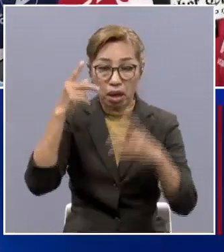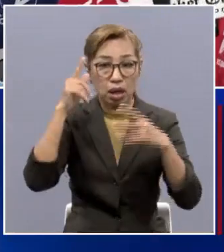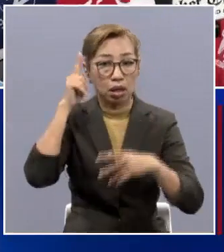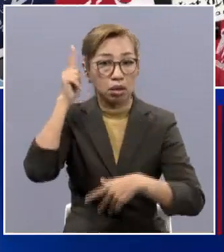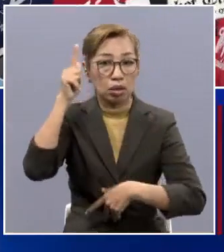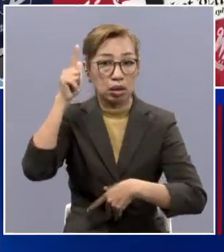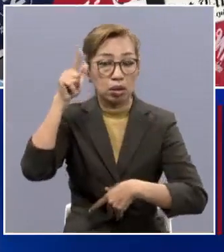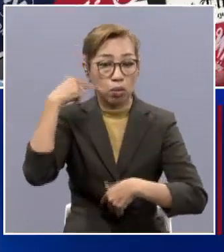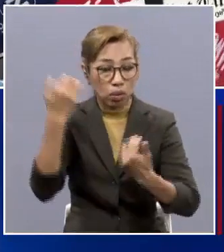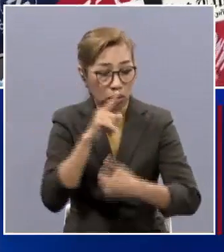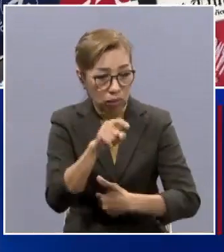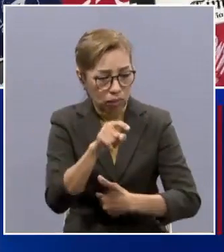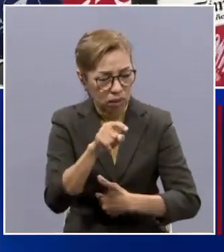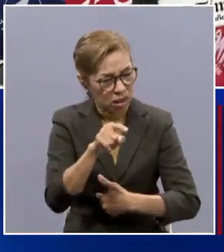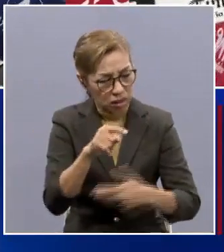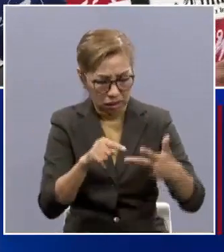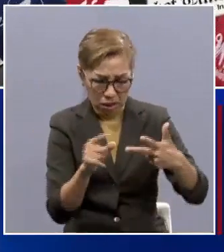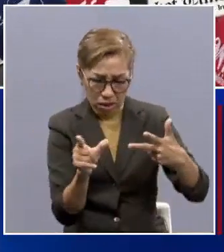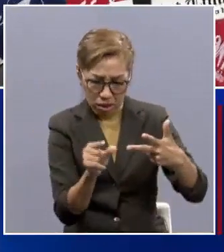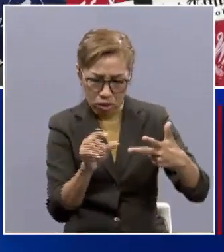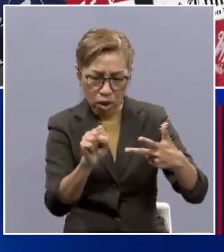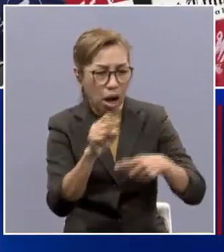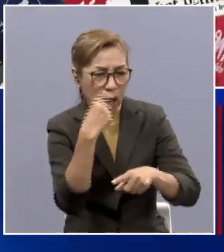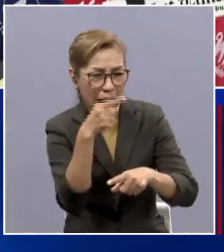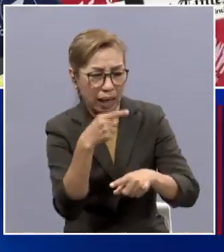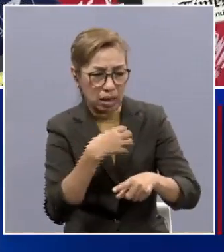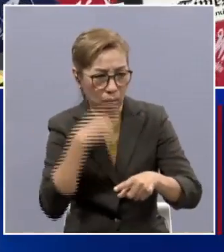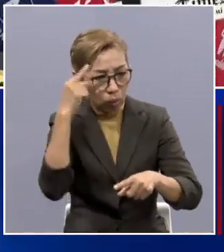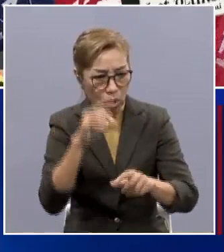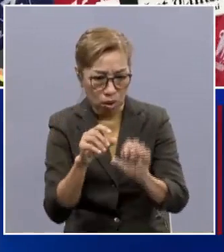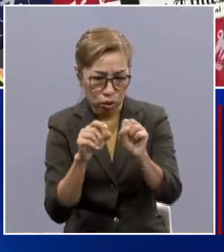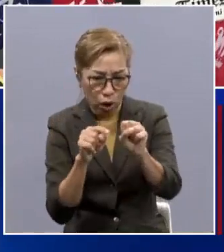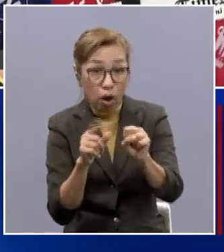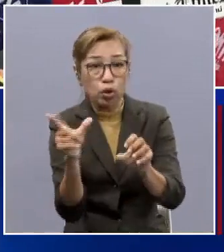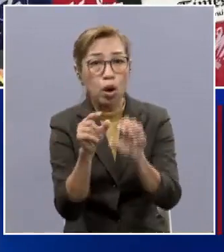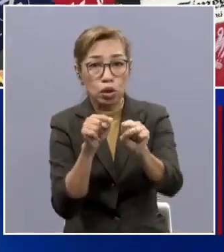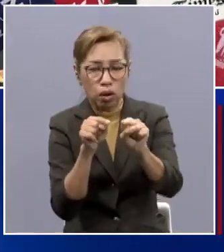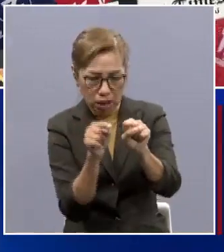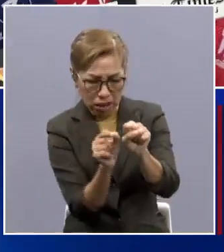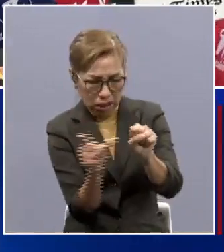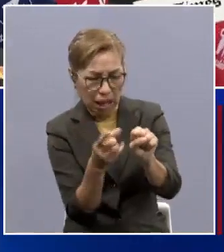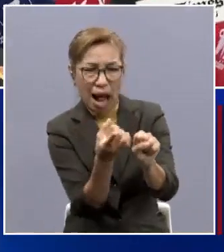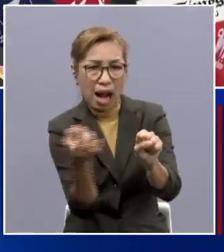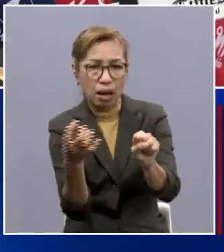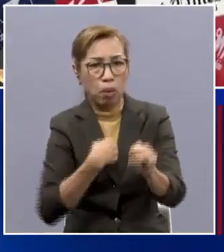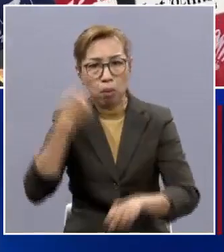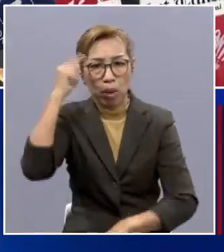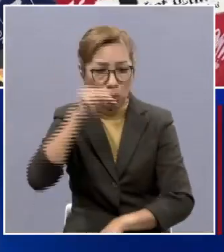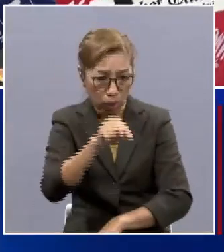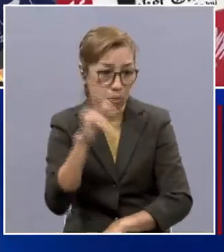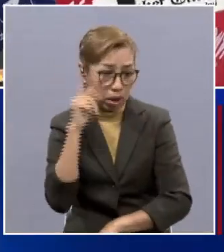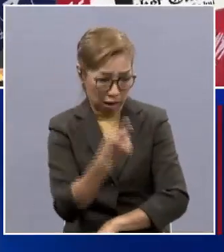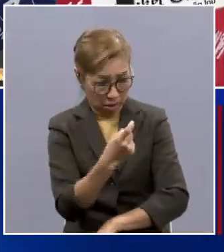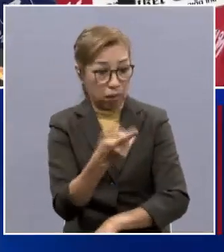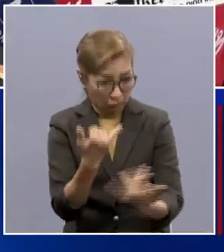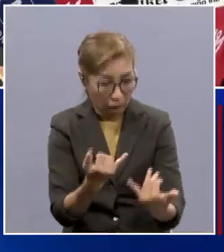คือใครฝากขออักษรย่อตัวต่อไปหน่อยนะฮะสอเสือแล้วอะไรต่อเพราะไม่ทราบจริงๆคุณอุ๊งอิ๊งบอกเพิ่งได้ยินเรื่องนี้